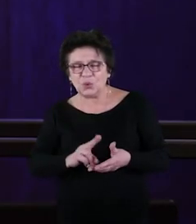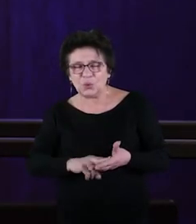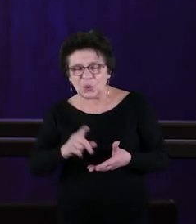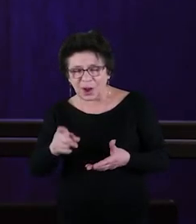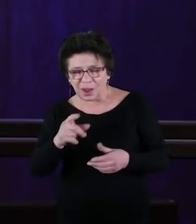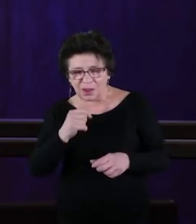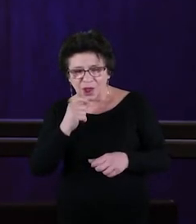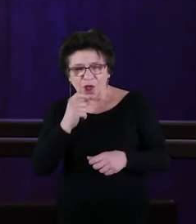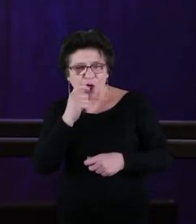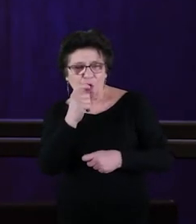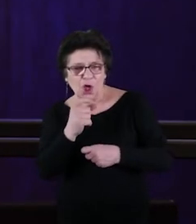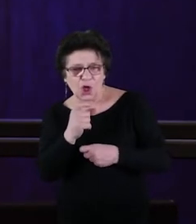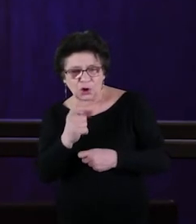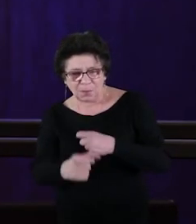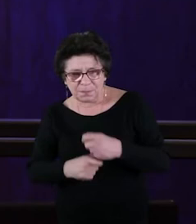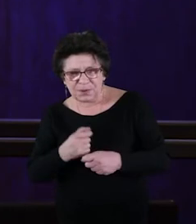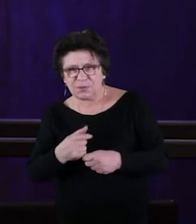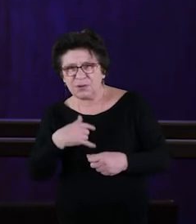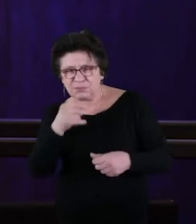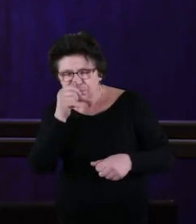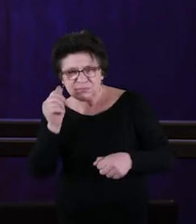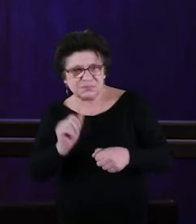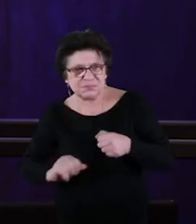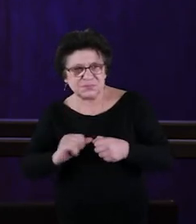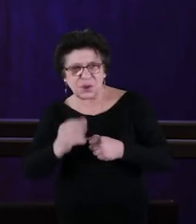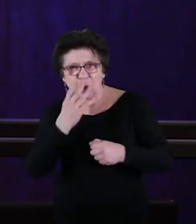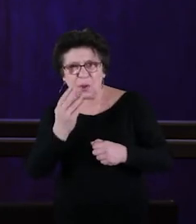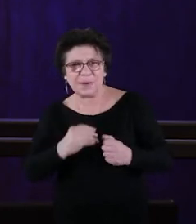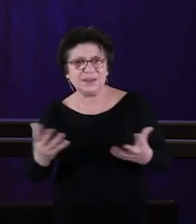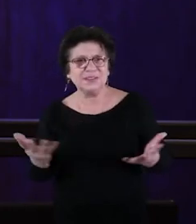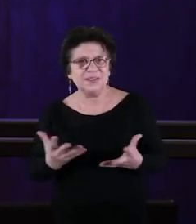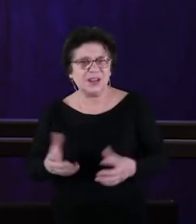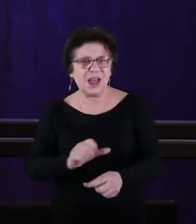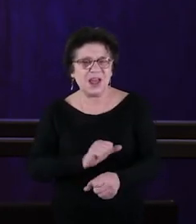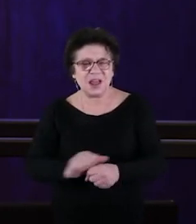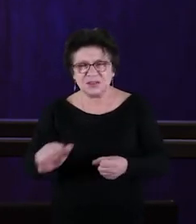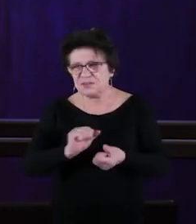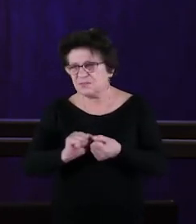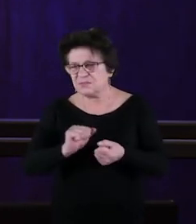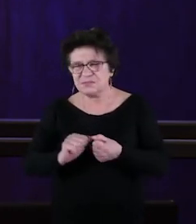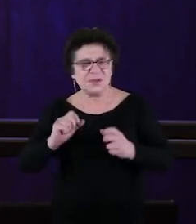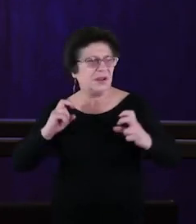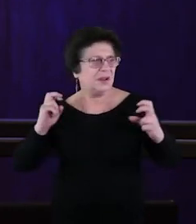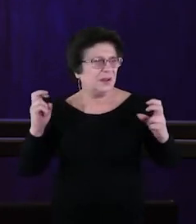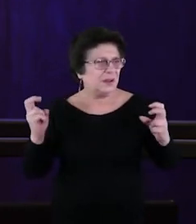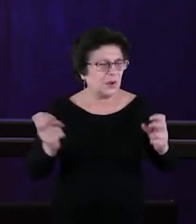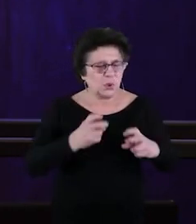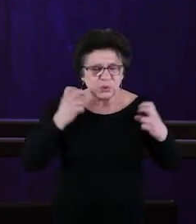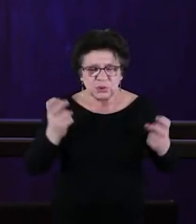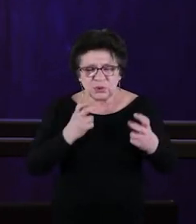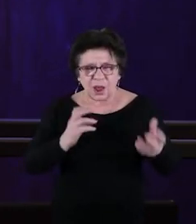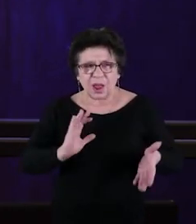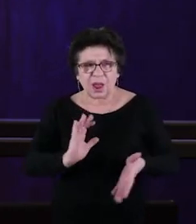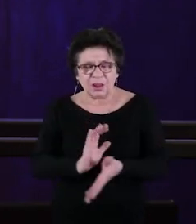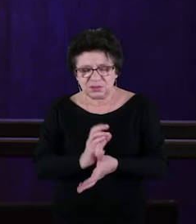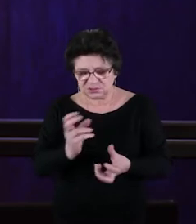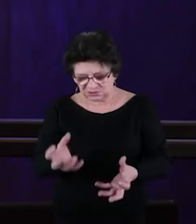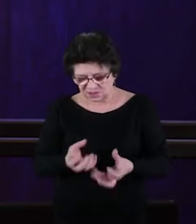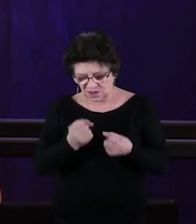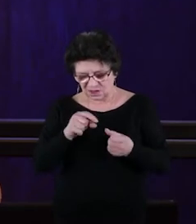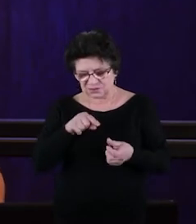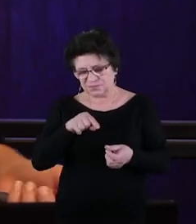mogły z tym poradzić gdzie jest gdzie jest to uszkodzenie i gdzie jest ta dziura Ale już się wszystko wyjaśniło więc